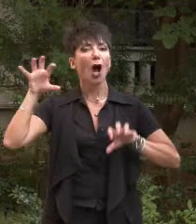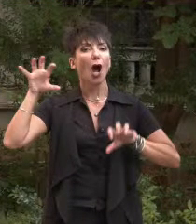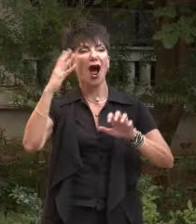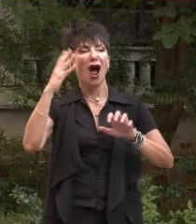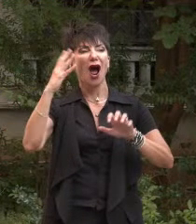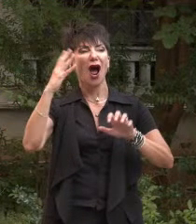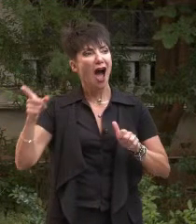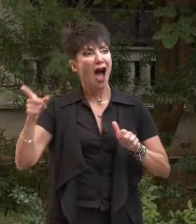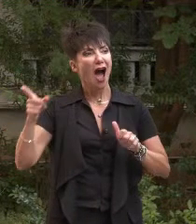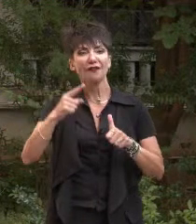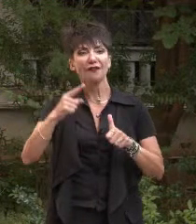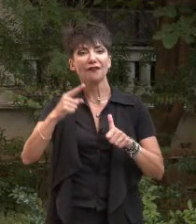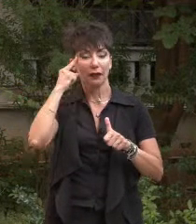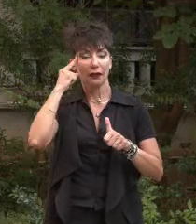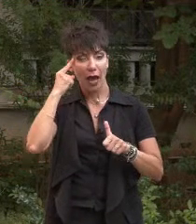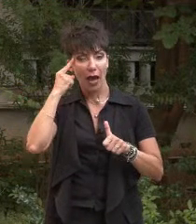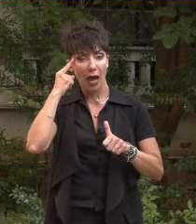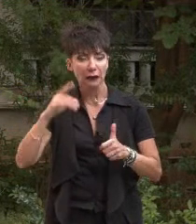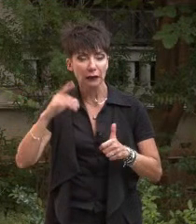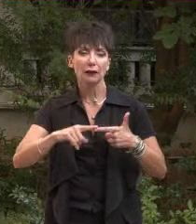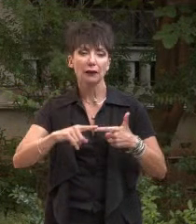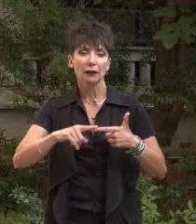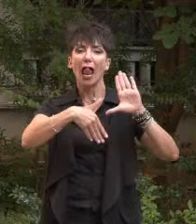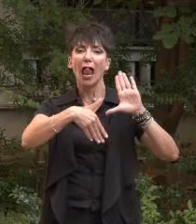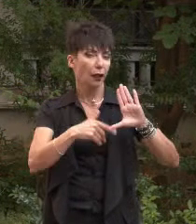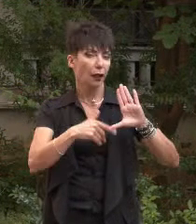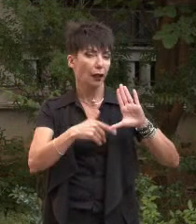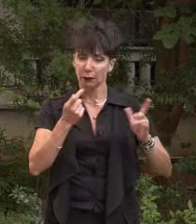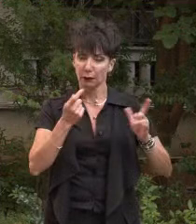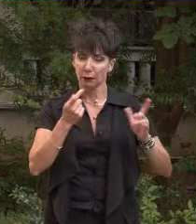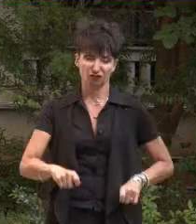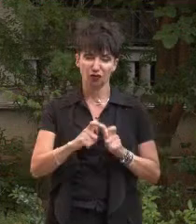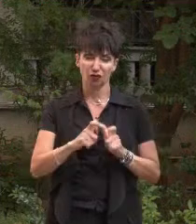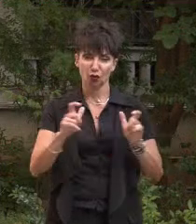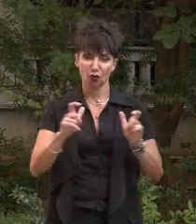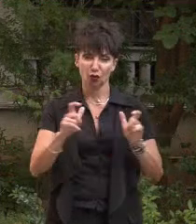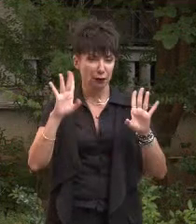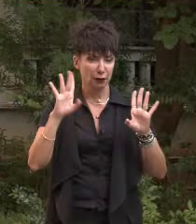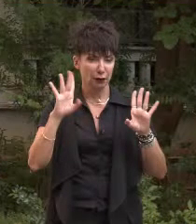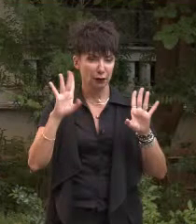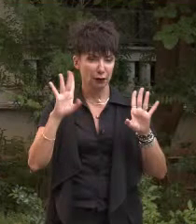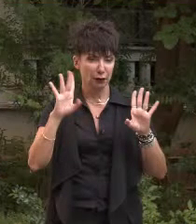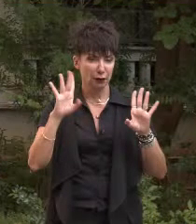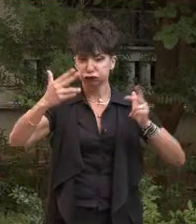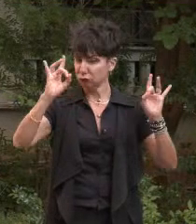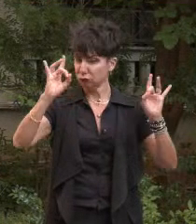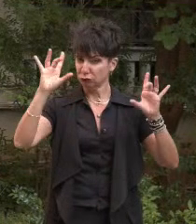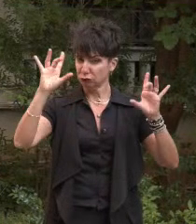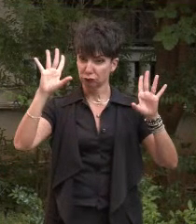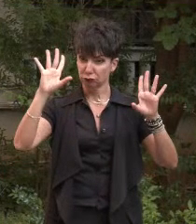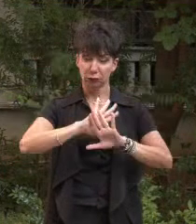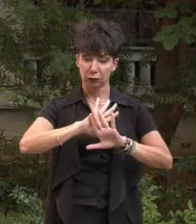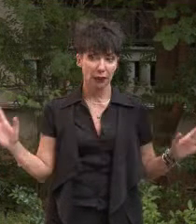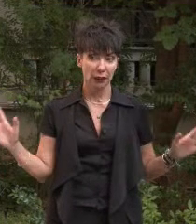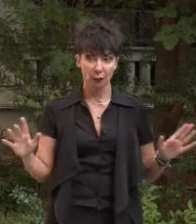Αφρική, Ασία, Λατινική Αμερική, τα παιδιά δεν πήγαν καθόλου σχολείο και δεν είχαν καθόλου τηλεκπαίδευση. Και να πω και τούτο να μην